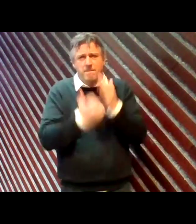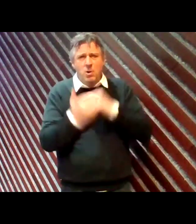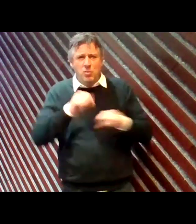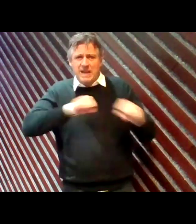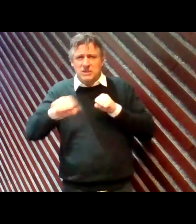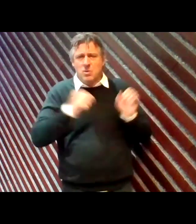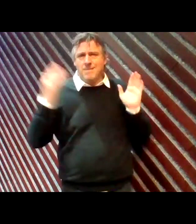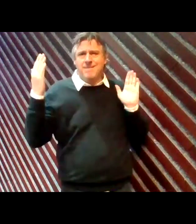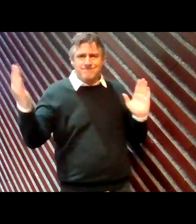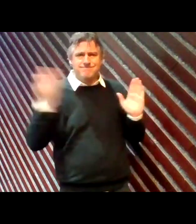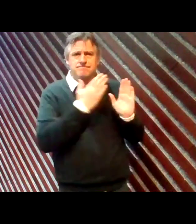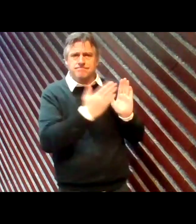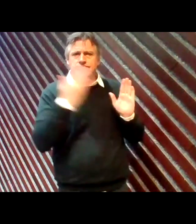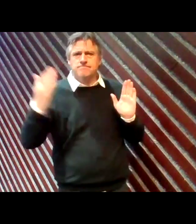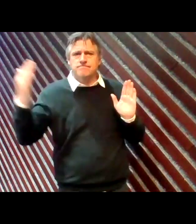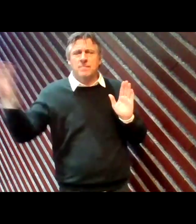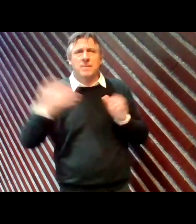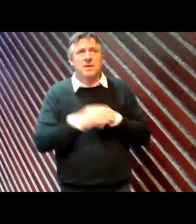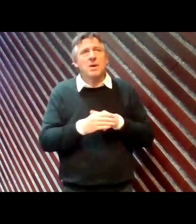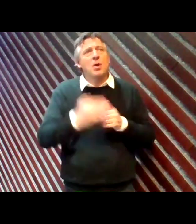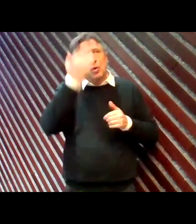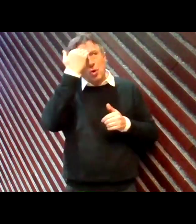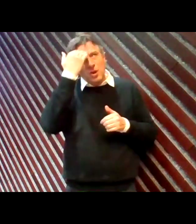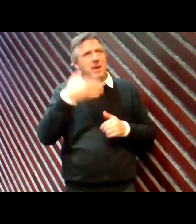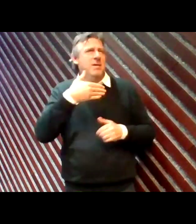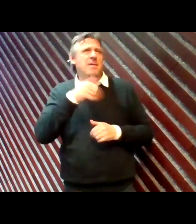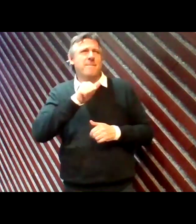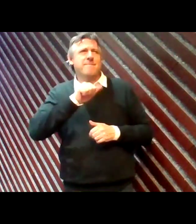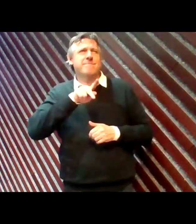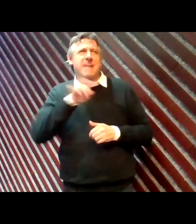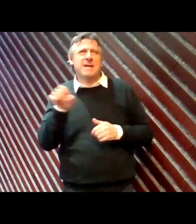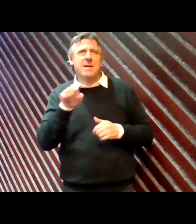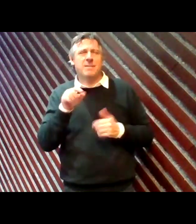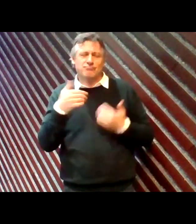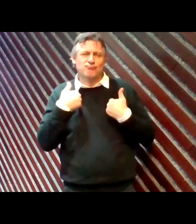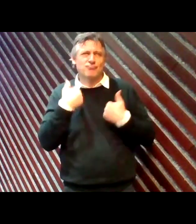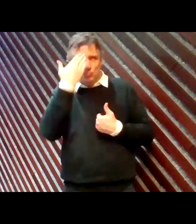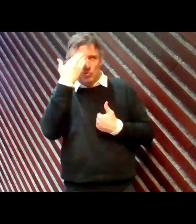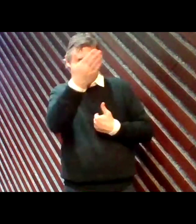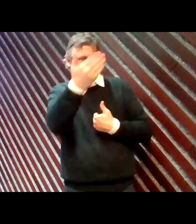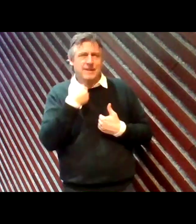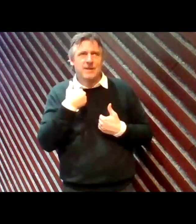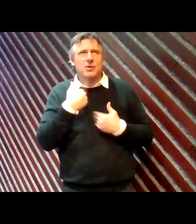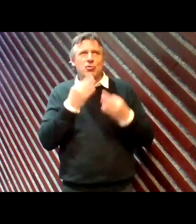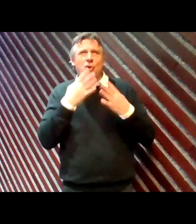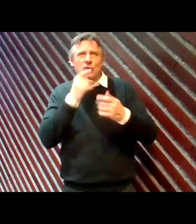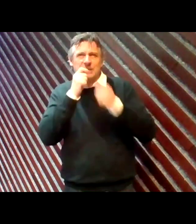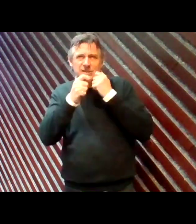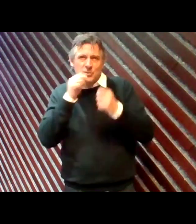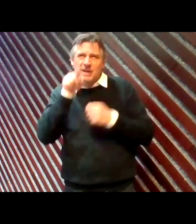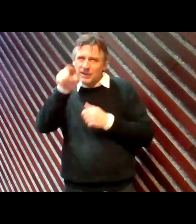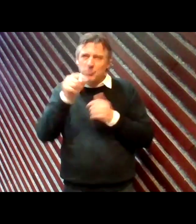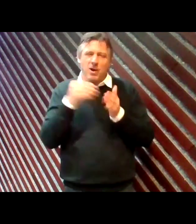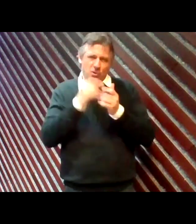'on se connaît bien et qu'on connaît bien chez Mec donc on aura l'occasion justement de prendre le temps de discuter avec toi